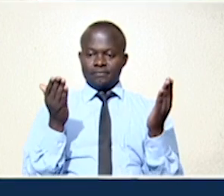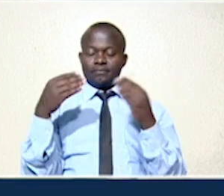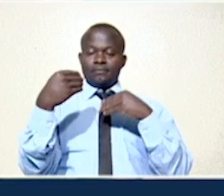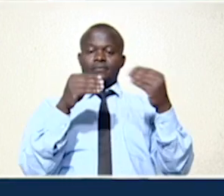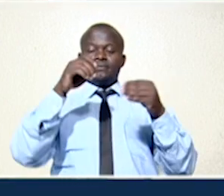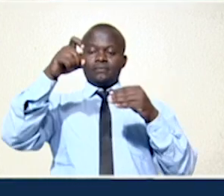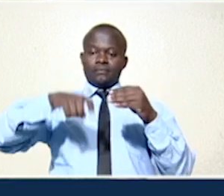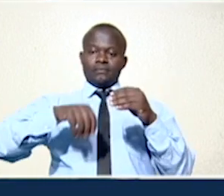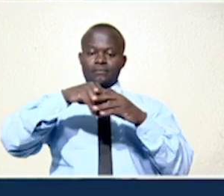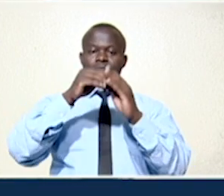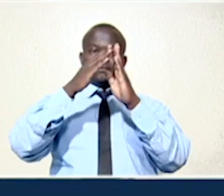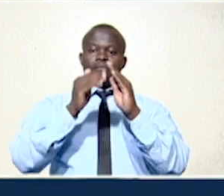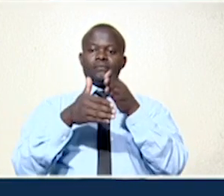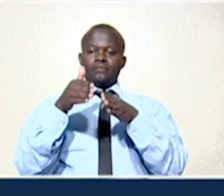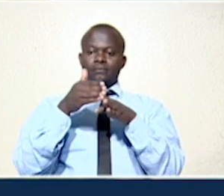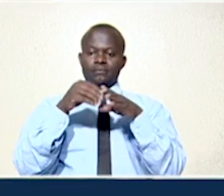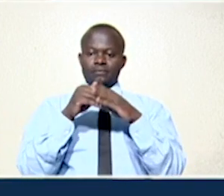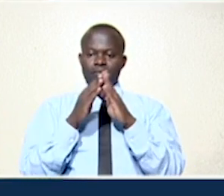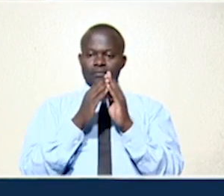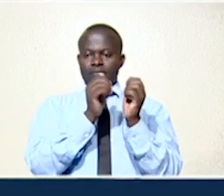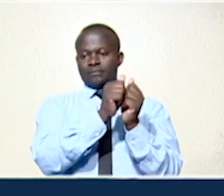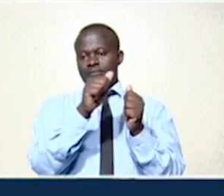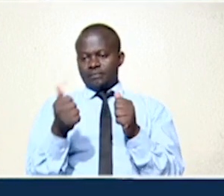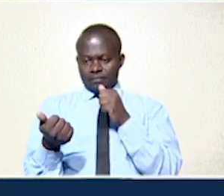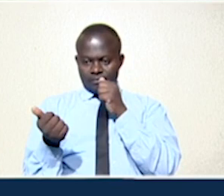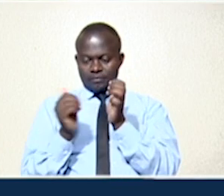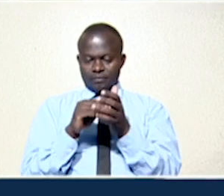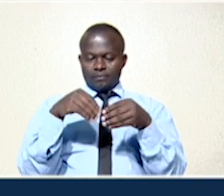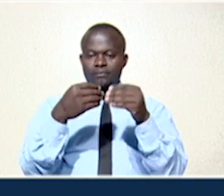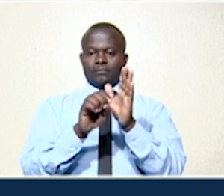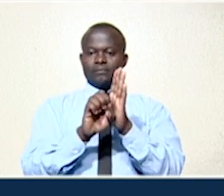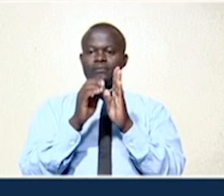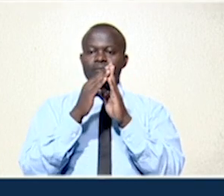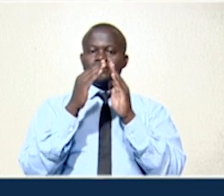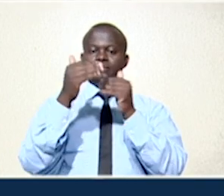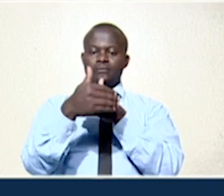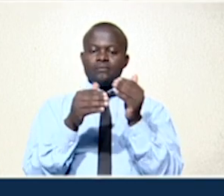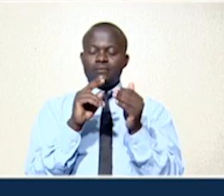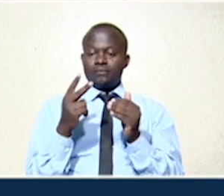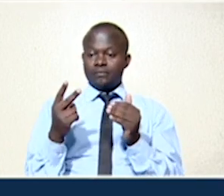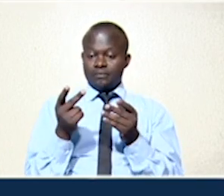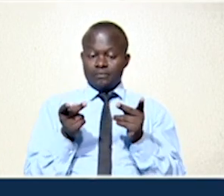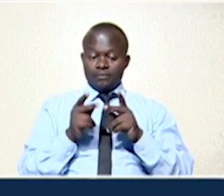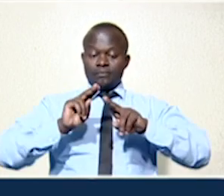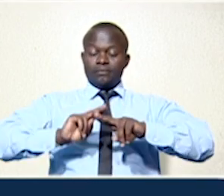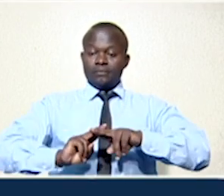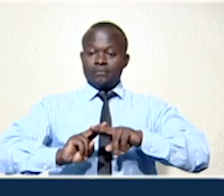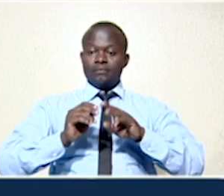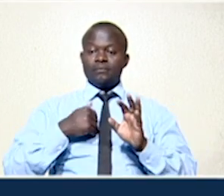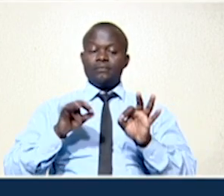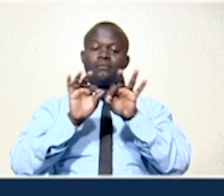bikwiye kuba bigize izo nzu zubatswe mu mijyi n'ibindi. Hatanzwe urugero rw'inzu y'ibyumba 2 n'uruganiriro ifite agaciro ka